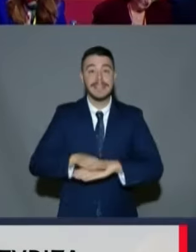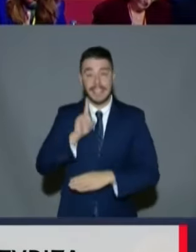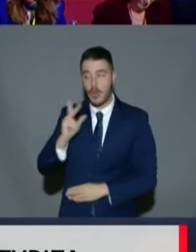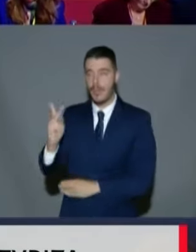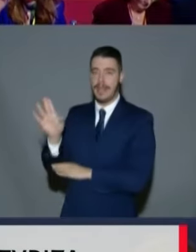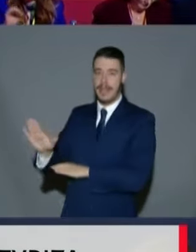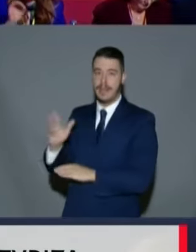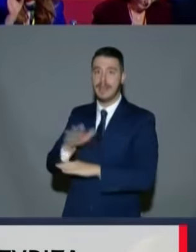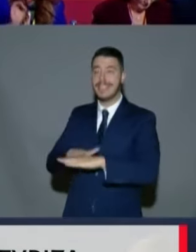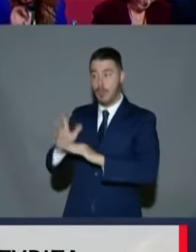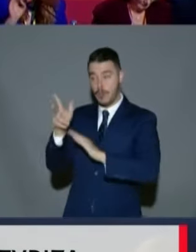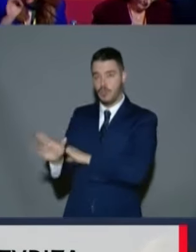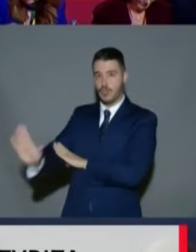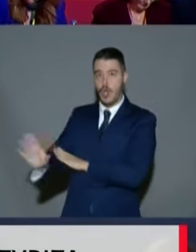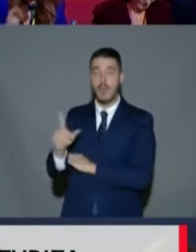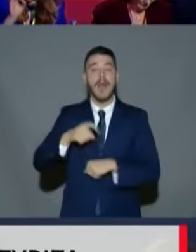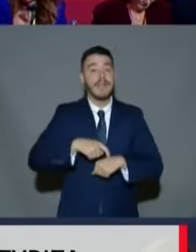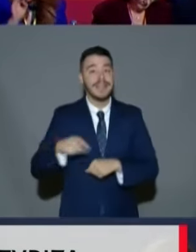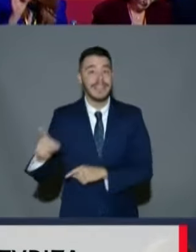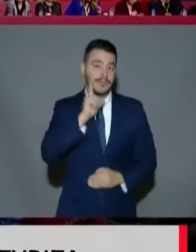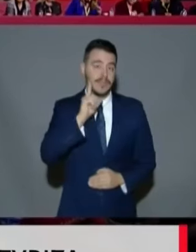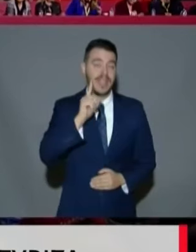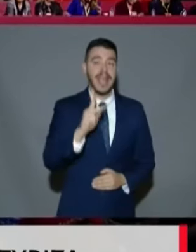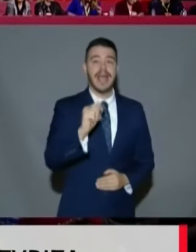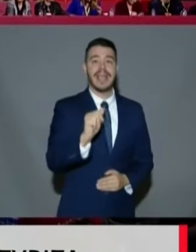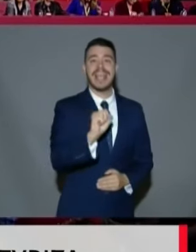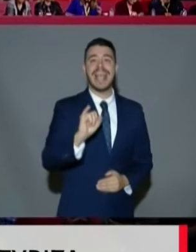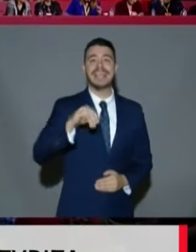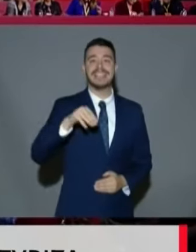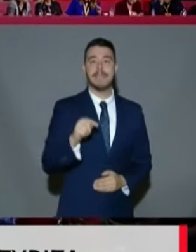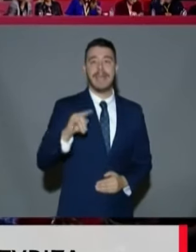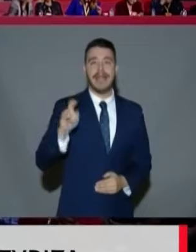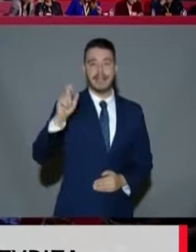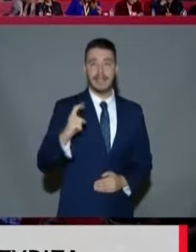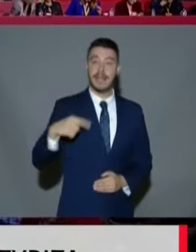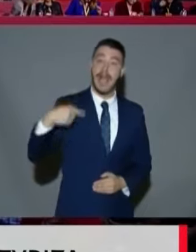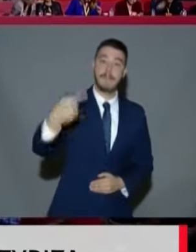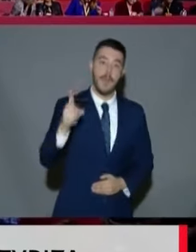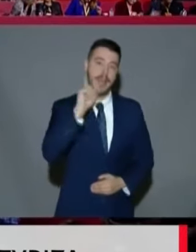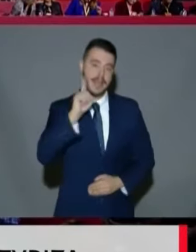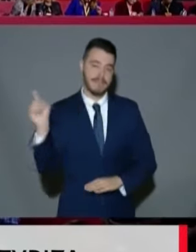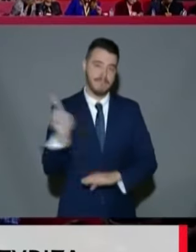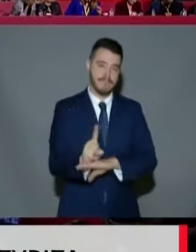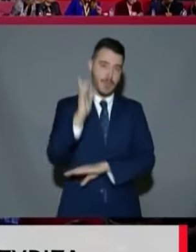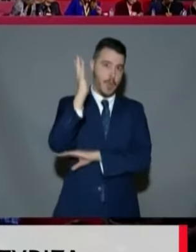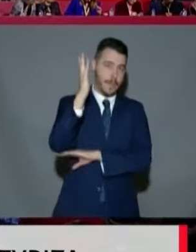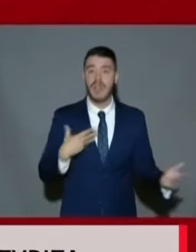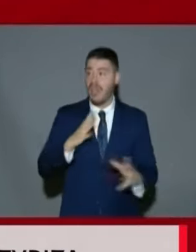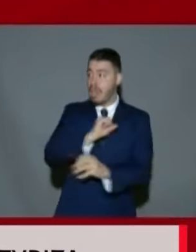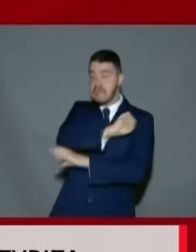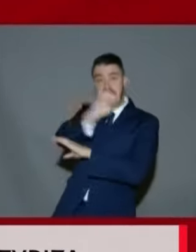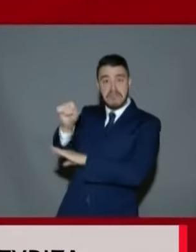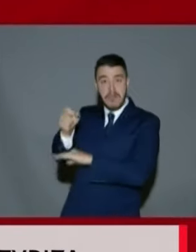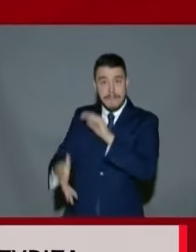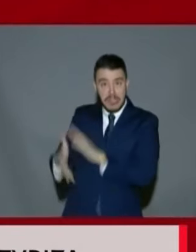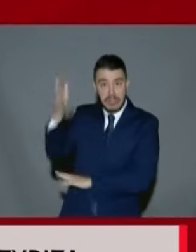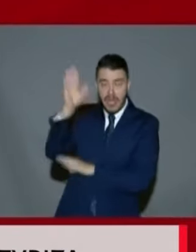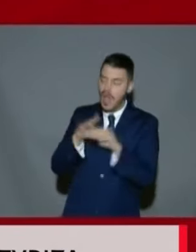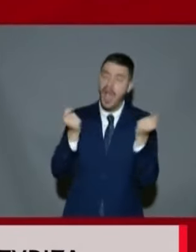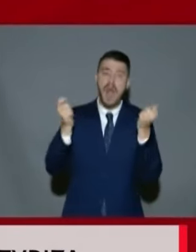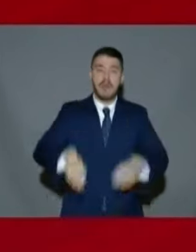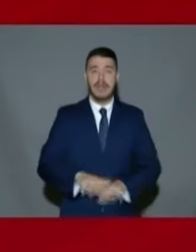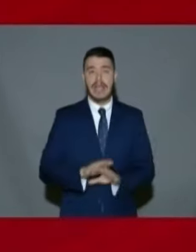Νοτοπούλου καταδίκασε ο αναπληρωτής γραμματέας του κόμματος, ενώ πολλά μέλη από το βήμα του συνεδρίου επίκριναν αυτές τις συμπεριφορές στα πρόσωπα συντρόφων τους. Κινδυνεύουμε